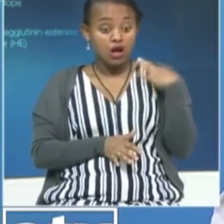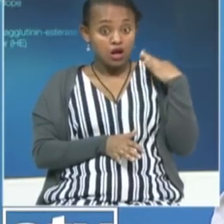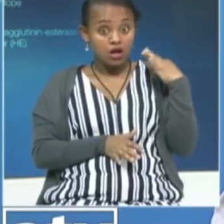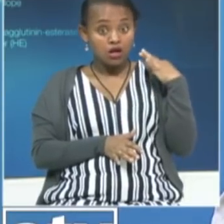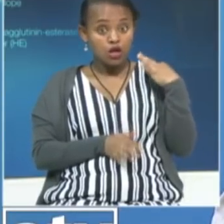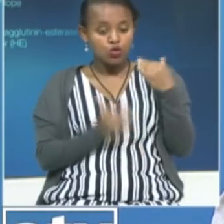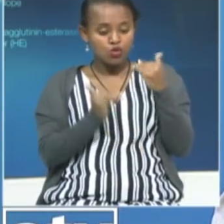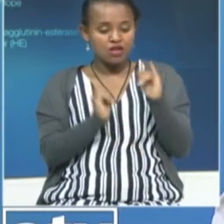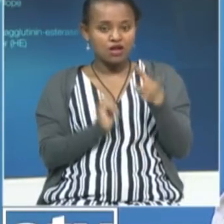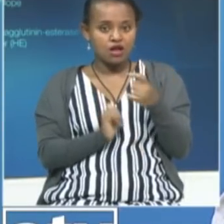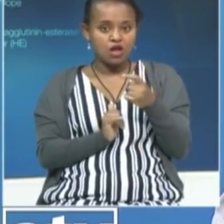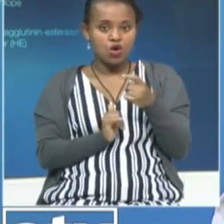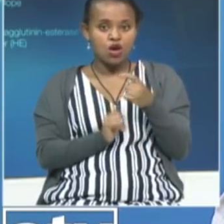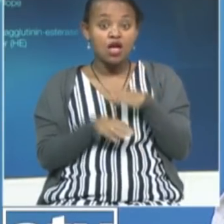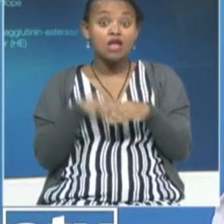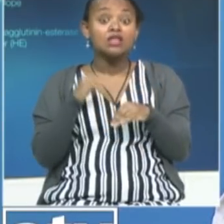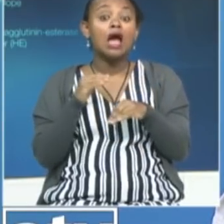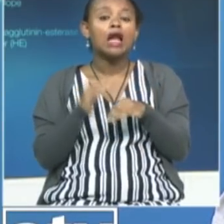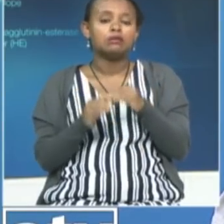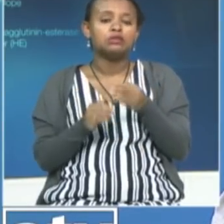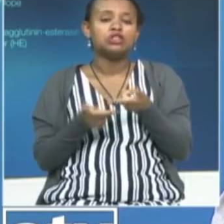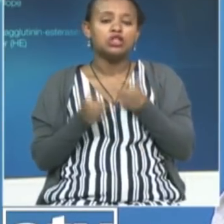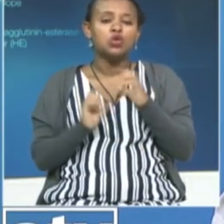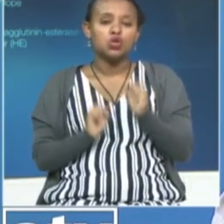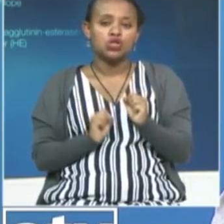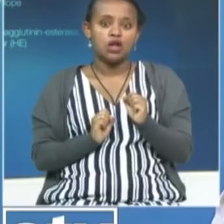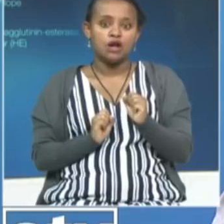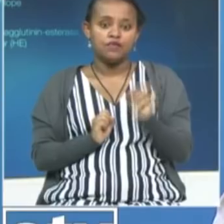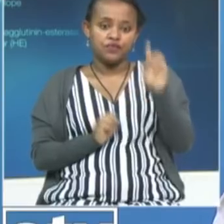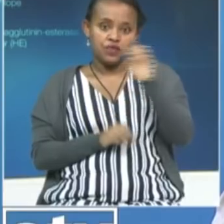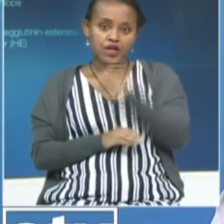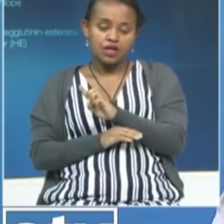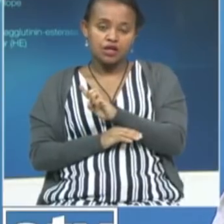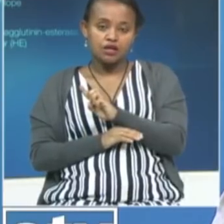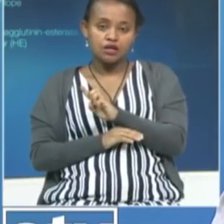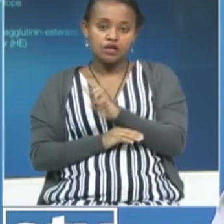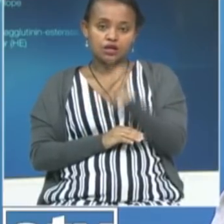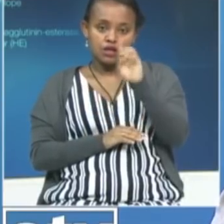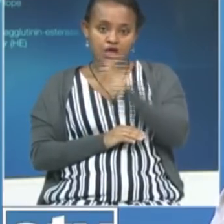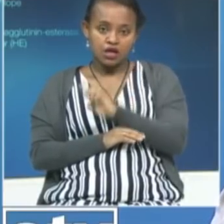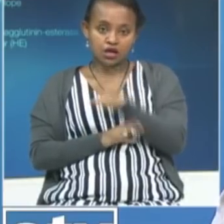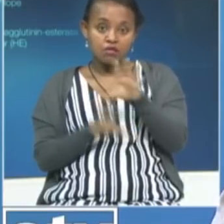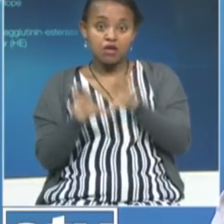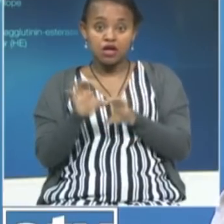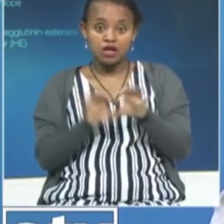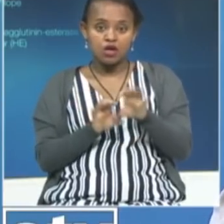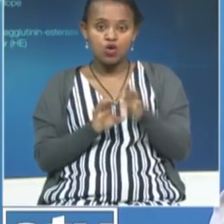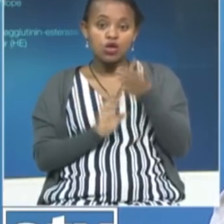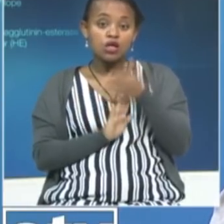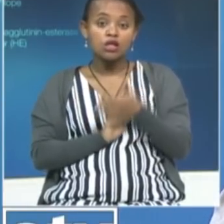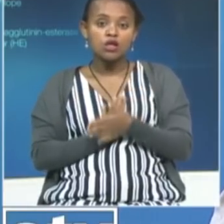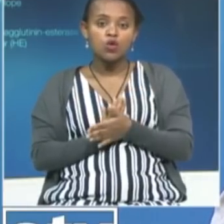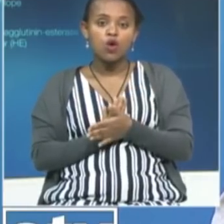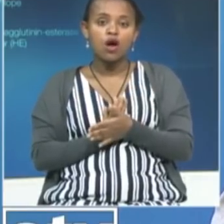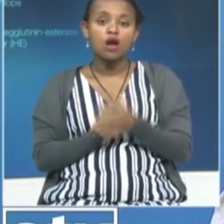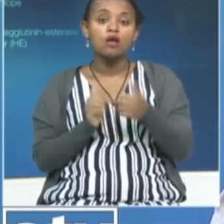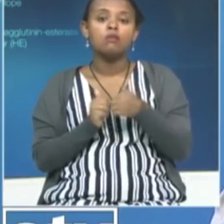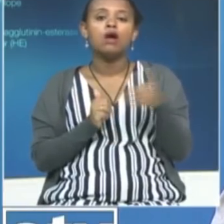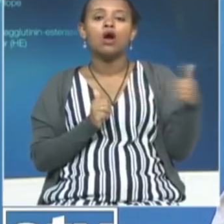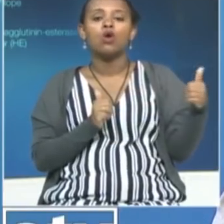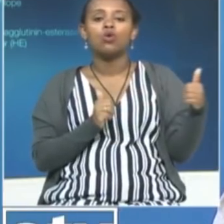ለግለሰቡ መጠነኛ የሆነ አለመመቸት ሊሆን ይችላል። ምናልባት ቀን ከቀን የሚያደርገውን ክንዋኔ